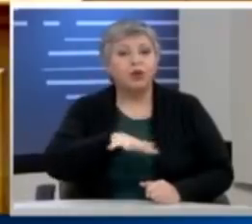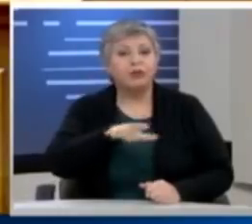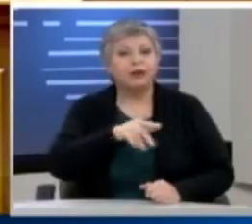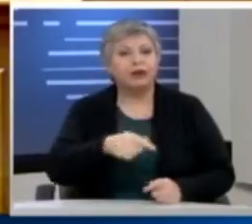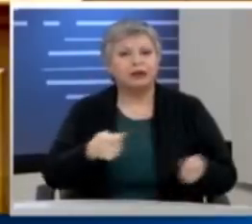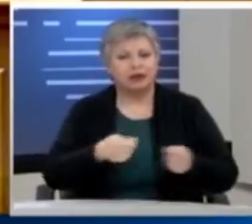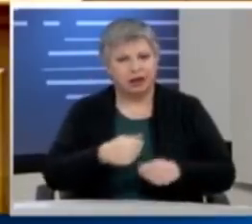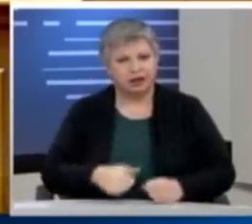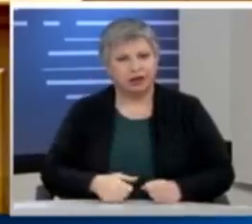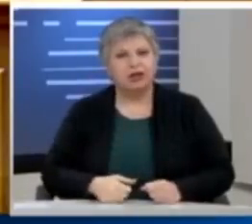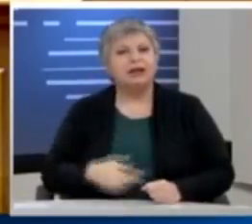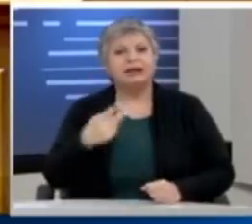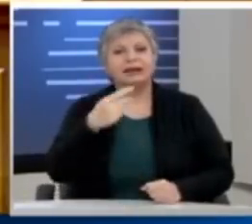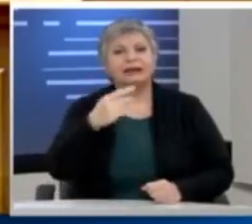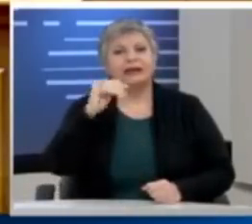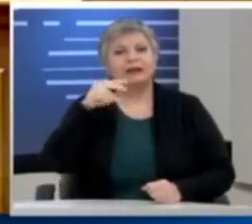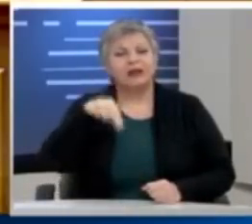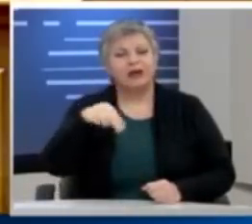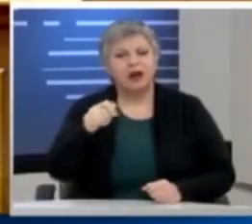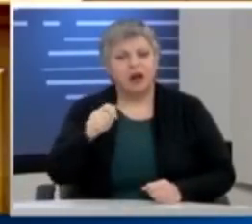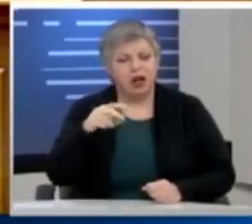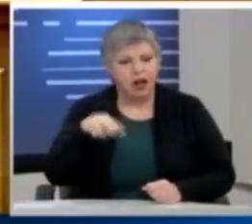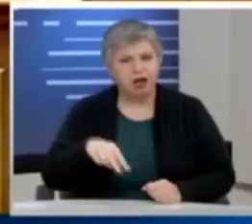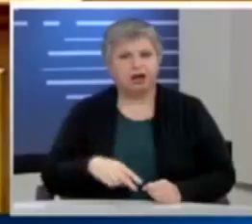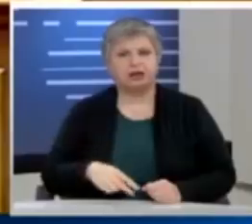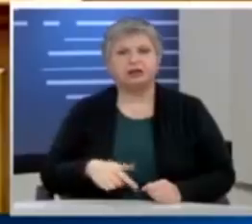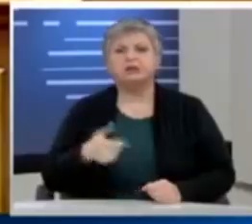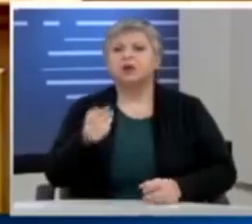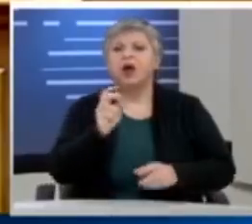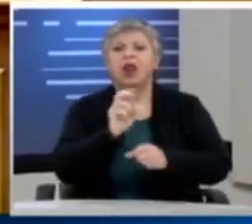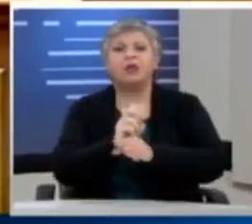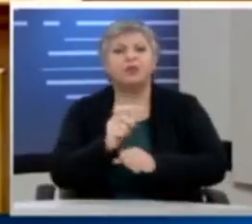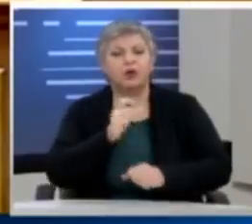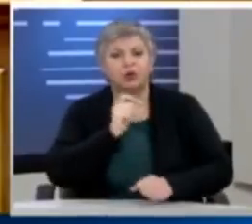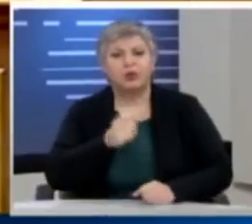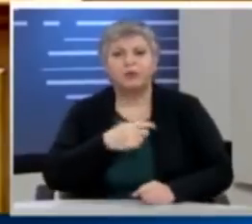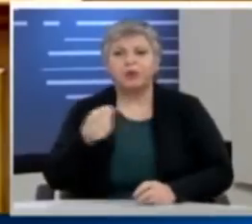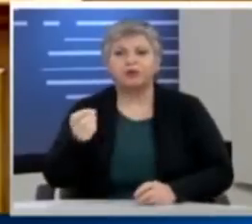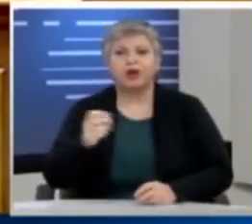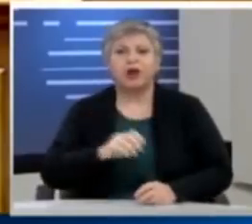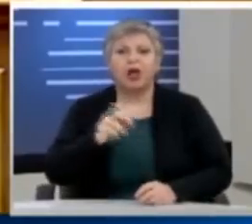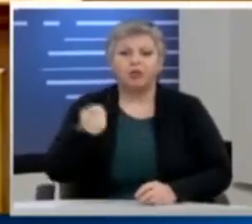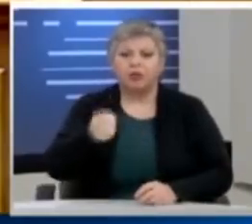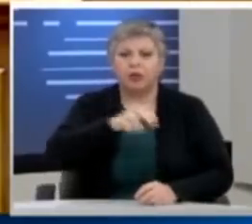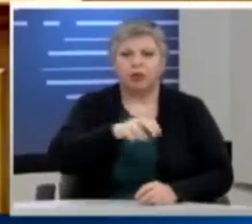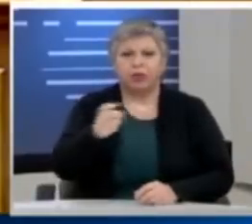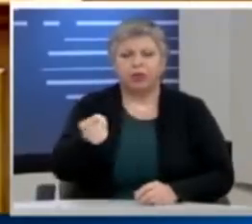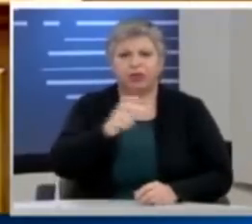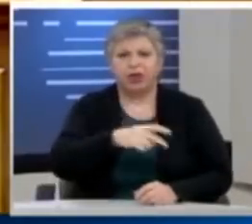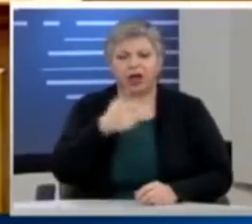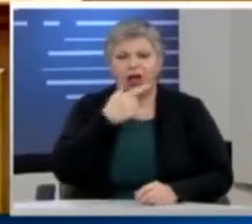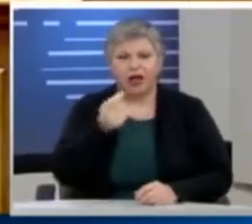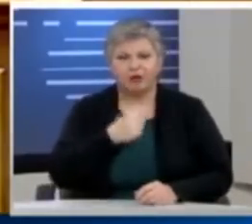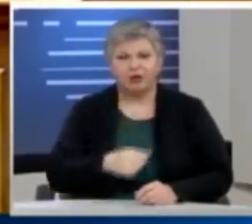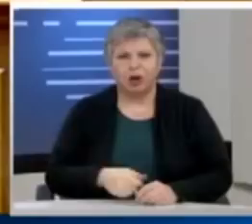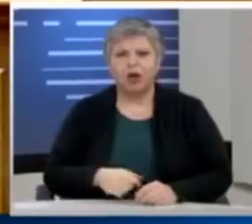ΚΙΝΑΛ, τα υπόλοιπα κόμματα, οι βουλευτές που με ευκολία μεταπηδούν από το ένα κόμμα στο άλλο? Κανείς σας. Μπορεί η